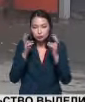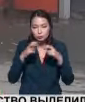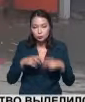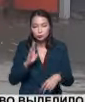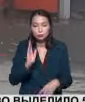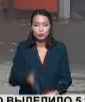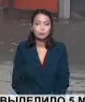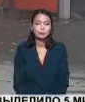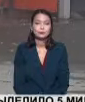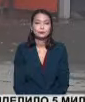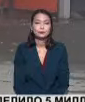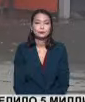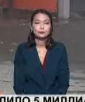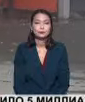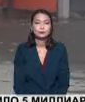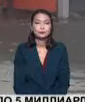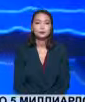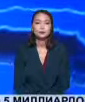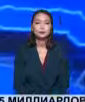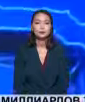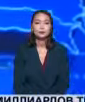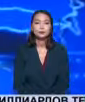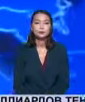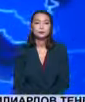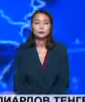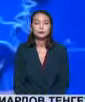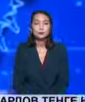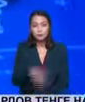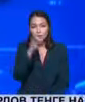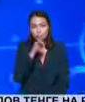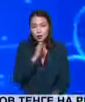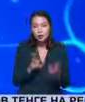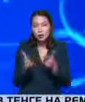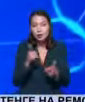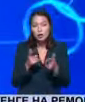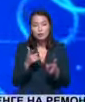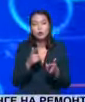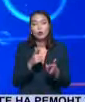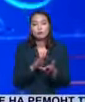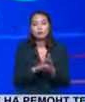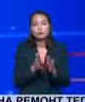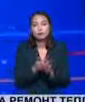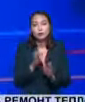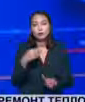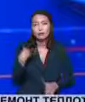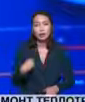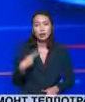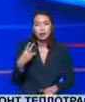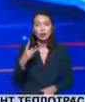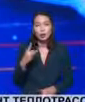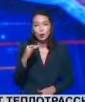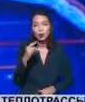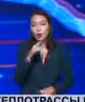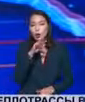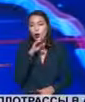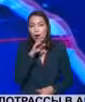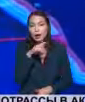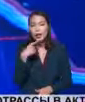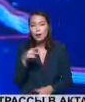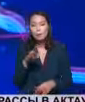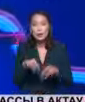Кабделов, Астана Таймс из Уральска. Казахстан готовится к переговорам с Францией, КНР, Южной Кореей и Россией по